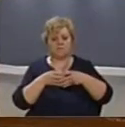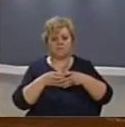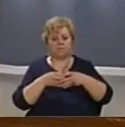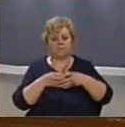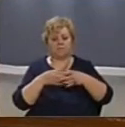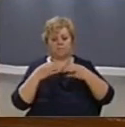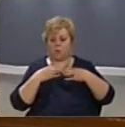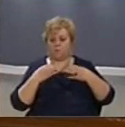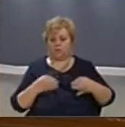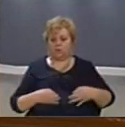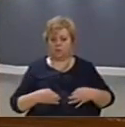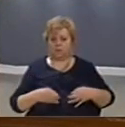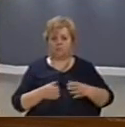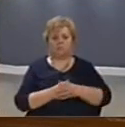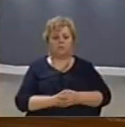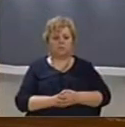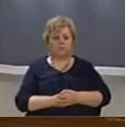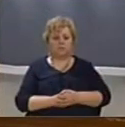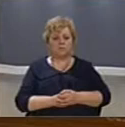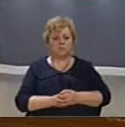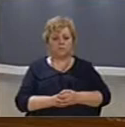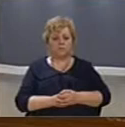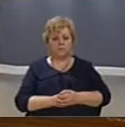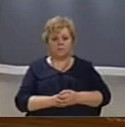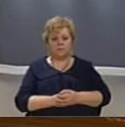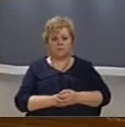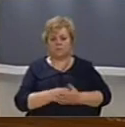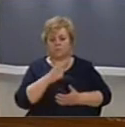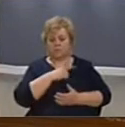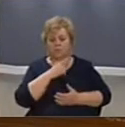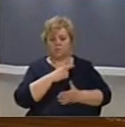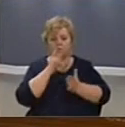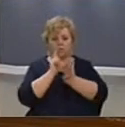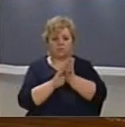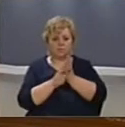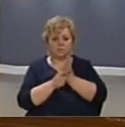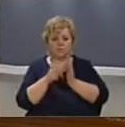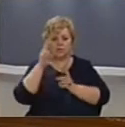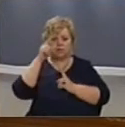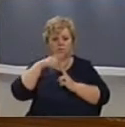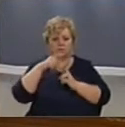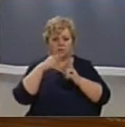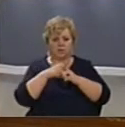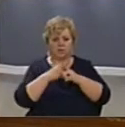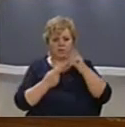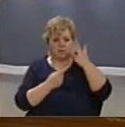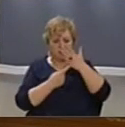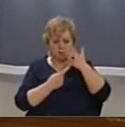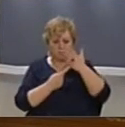infrastruktur moderne. Presim që shumë shpejt të kemi një RTK të